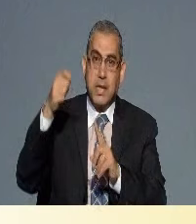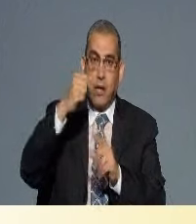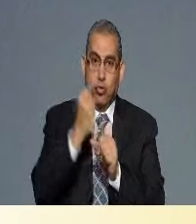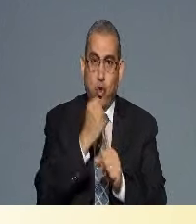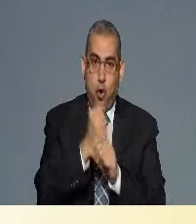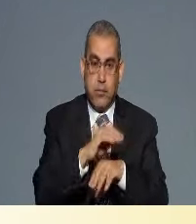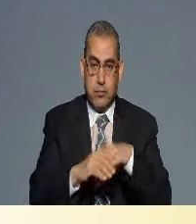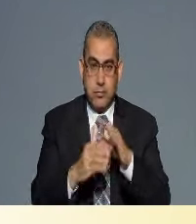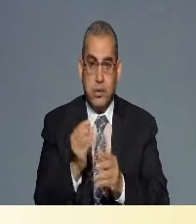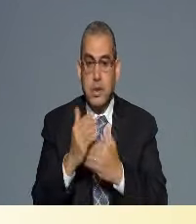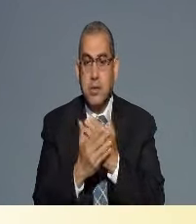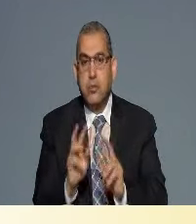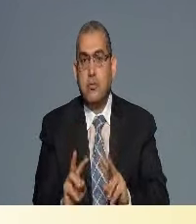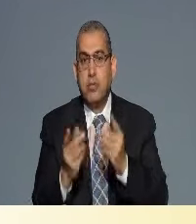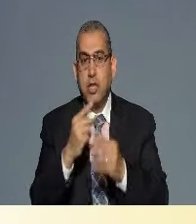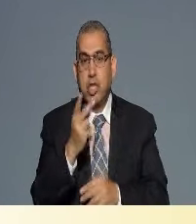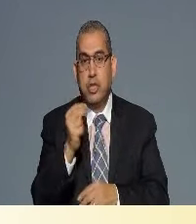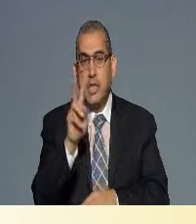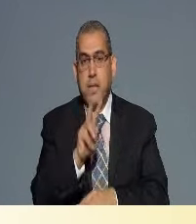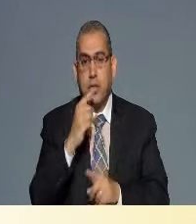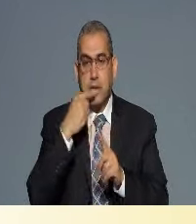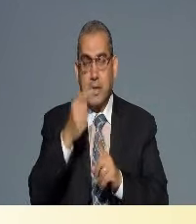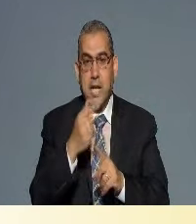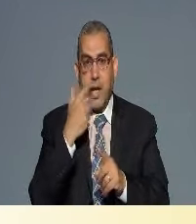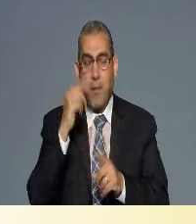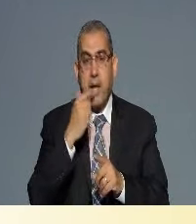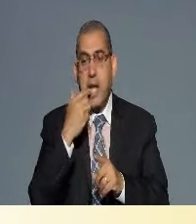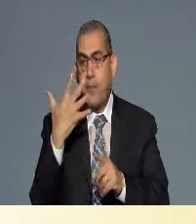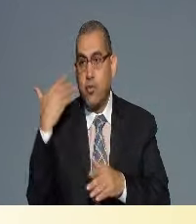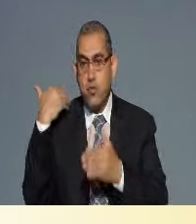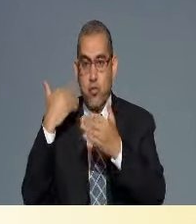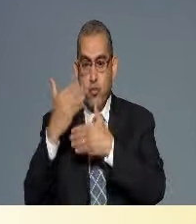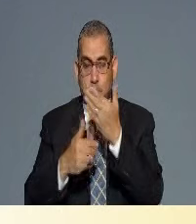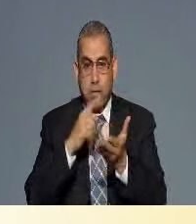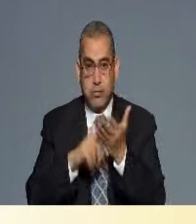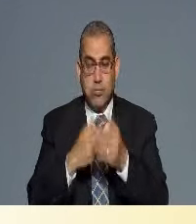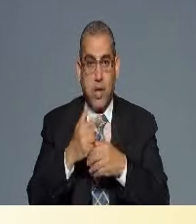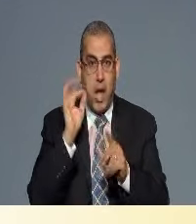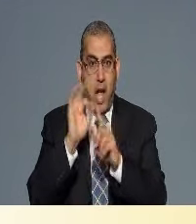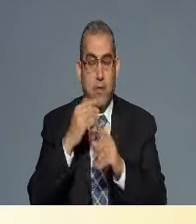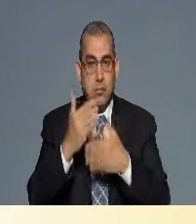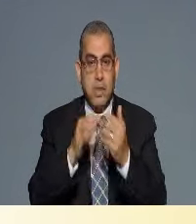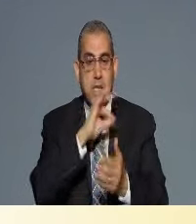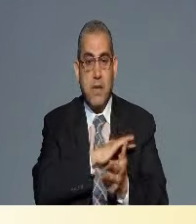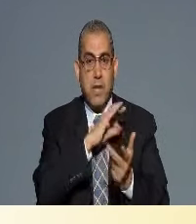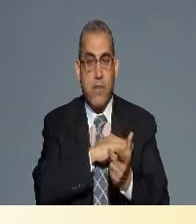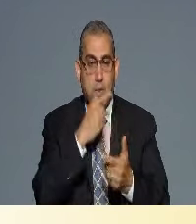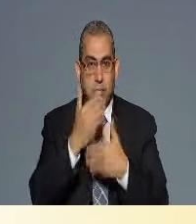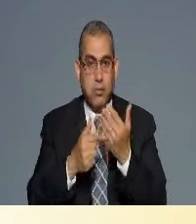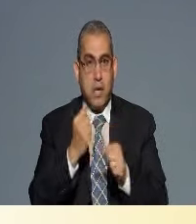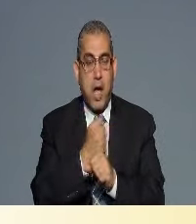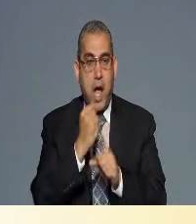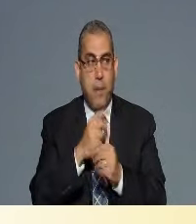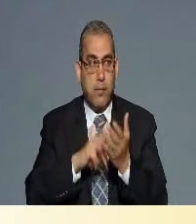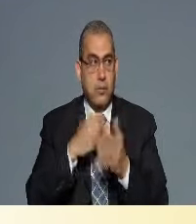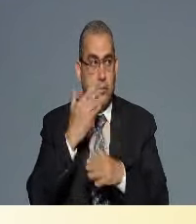احنا سيادتك بنتكلم على 2027 في 5 أعوام سابقين، كل ما قدرنا ان احنا نعظم الاستفادة ونحاول ان احنا نستغل البنية